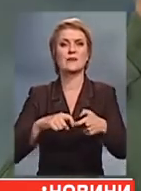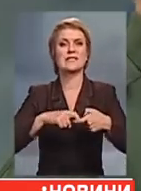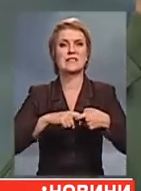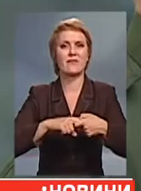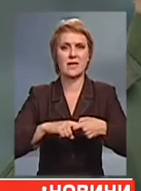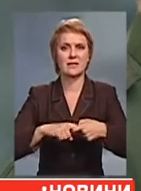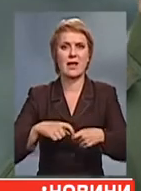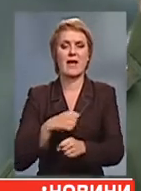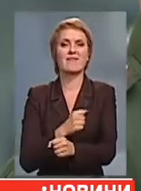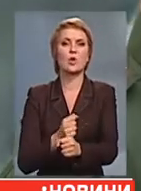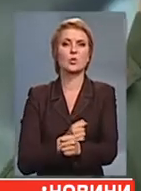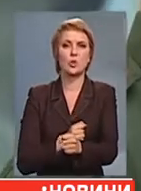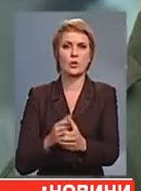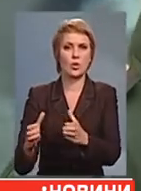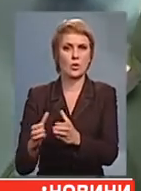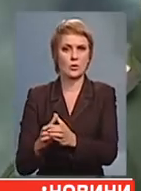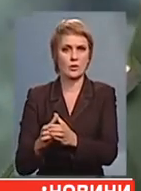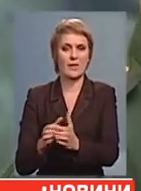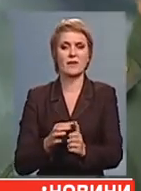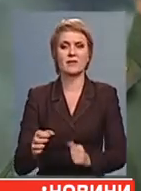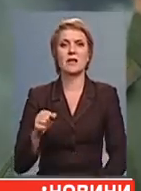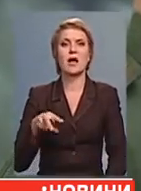районе Дар-Таза, провинции Алеппо.